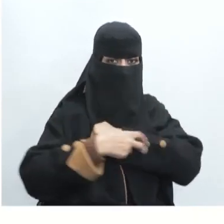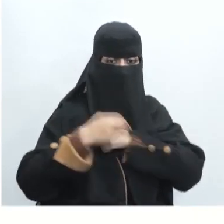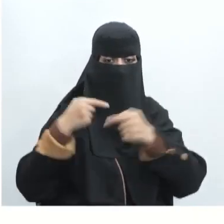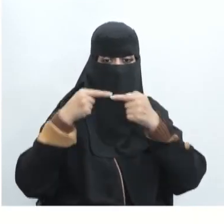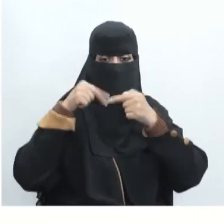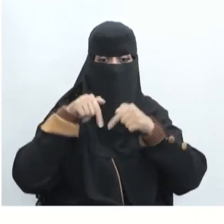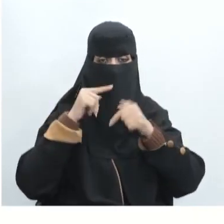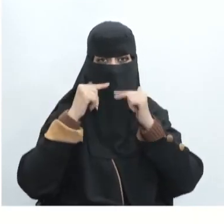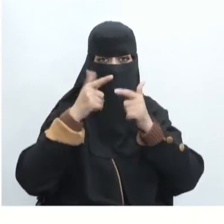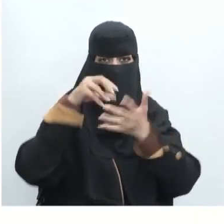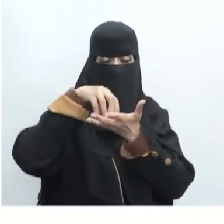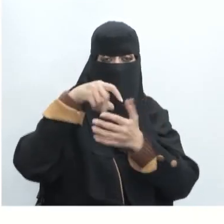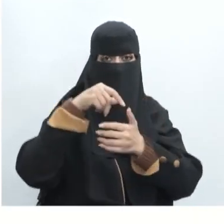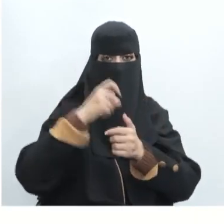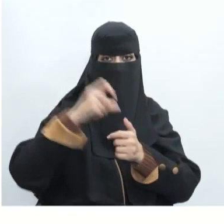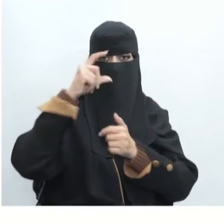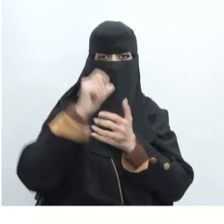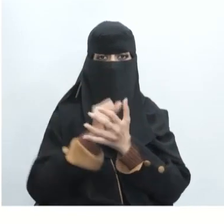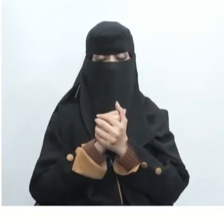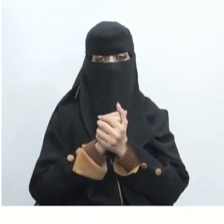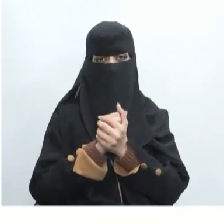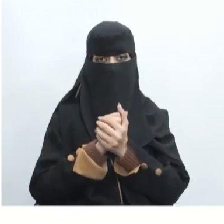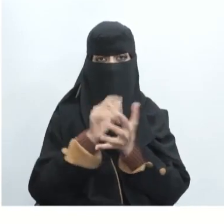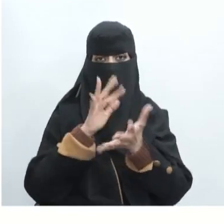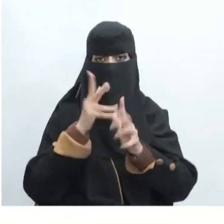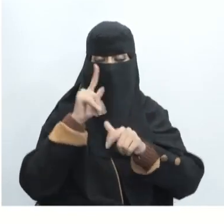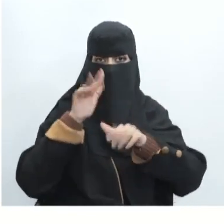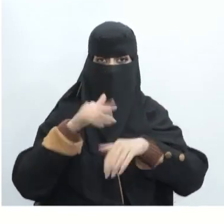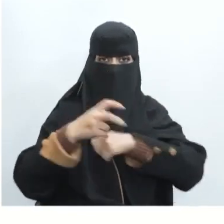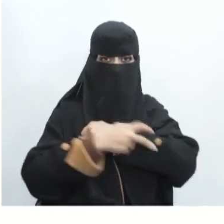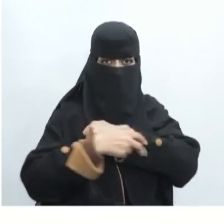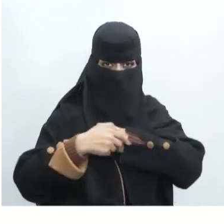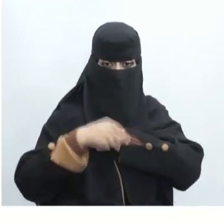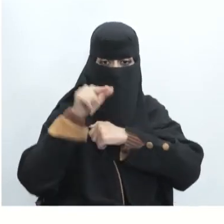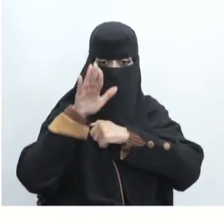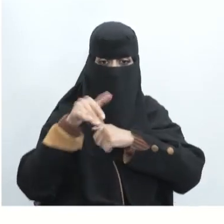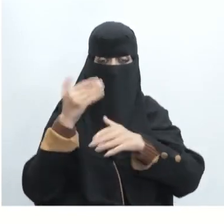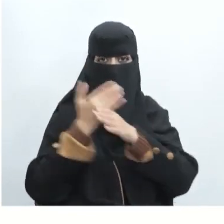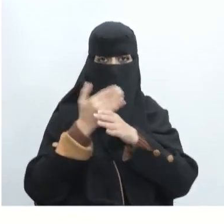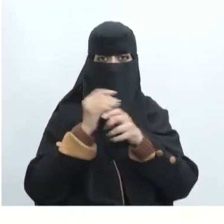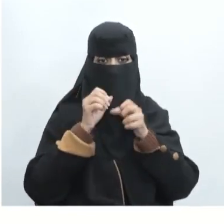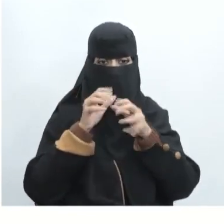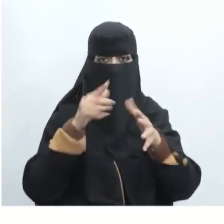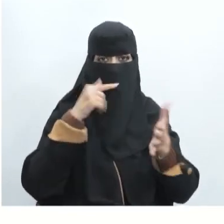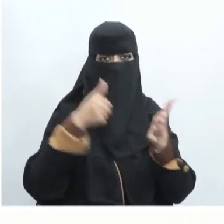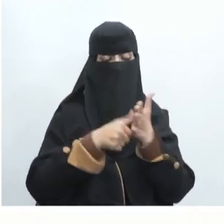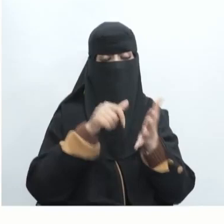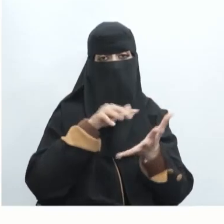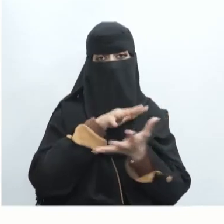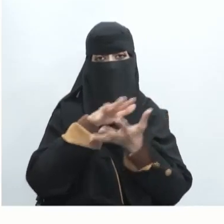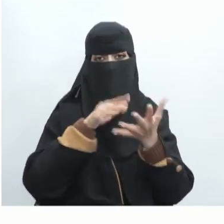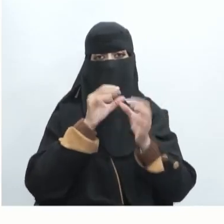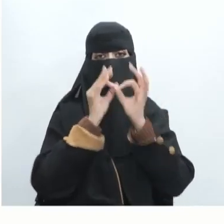الفقر الذي تعانيه بعض الدول ابناء وبنات الطلاب نلاحظ ان المشاكل الاجتماعيه